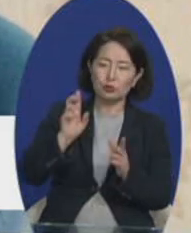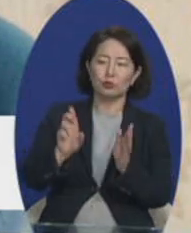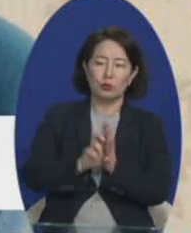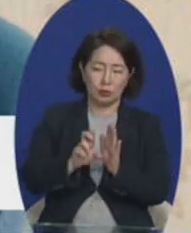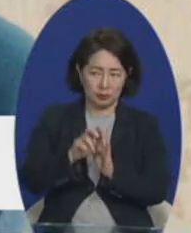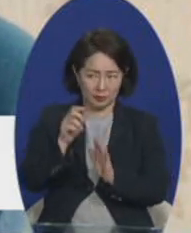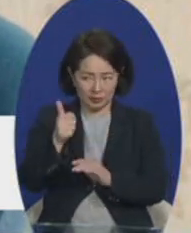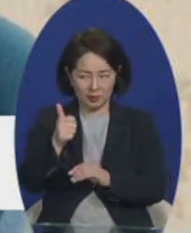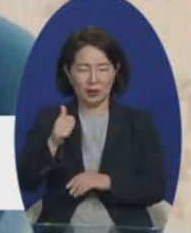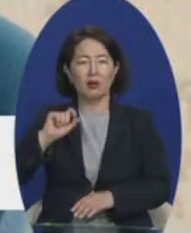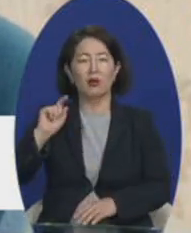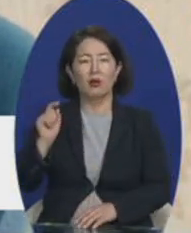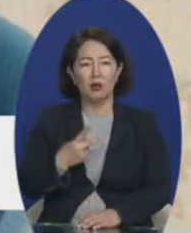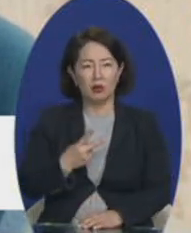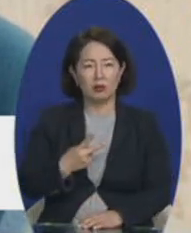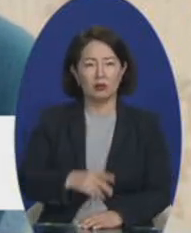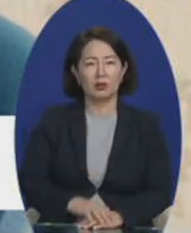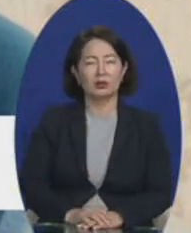А бас тэгээд